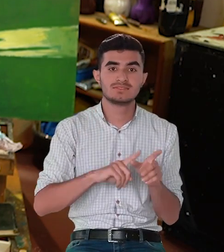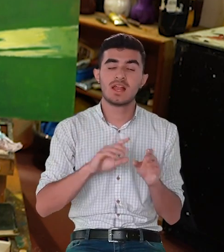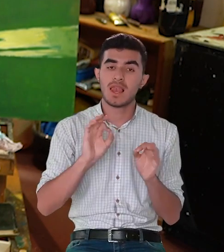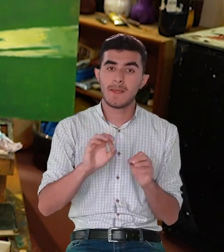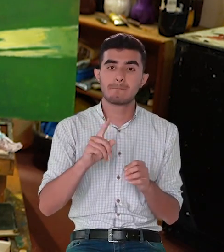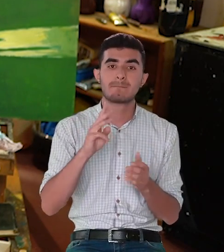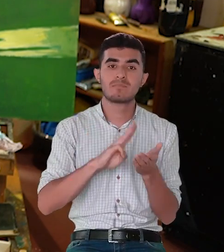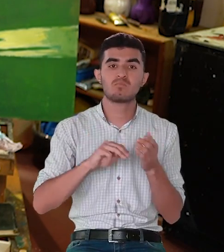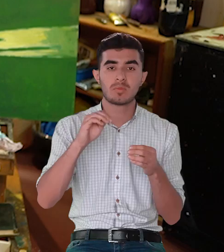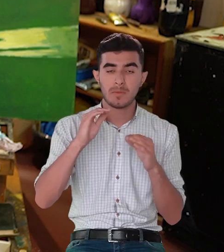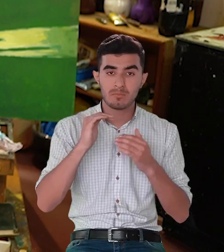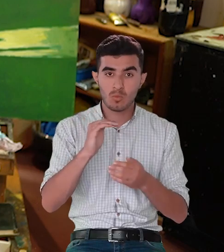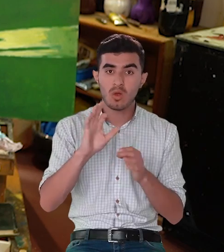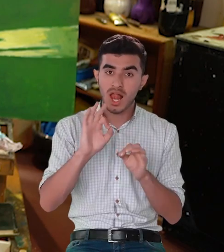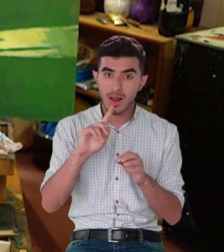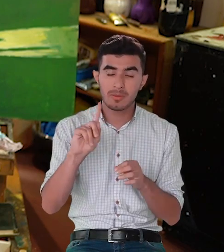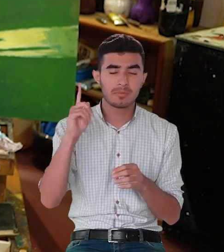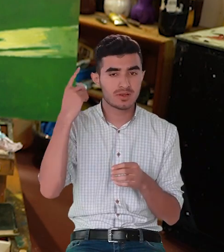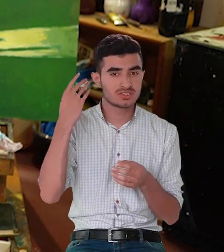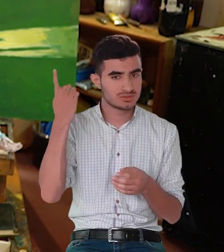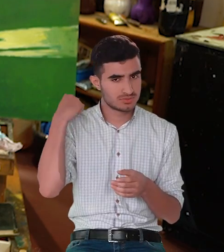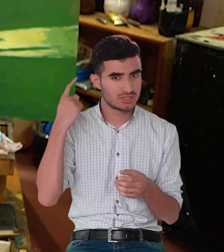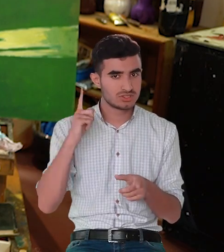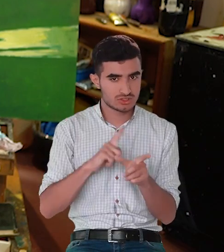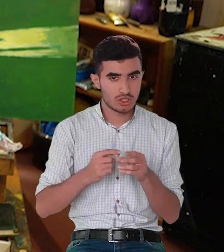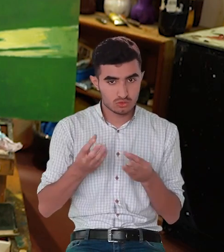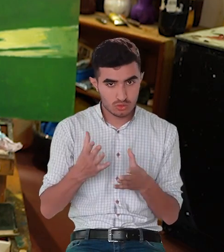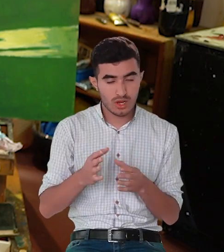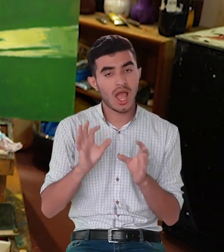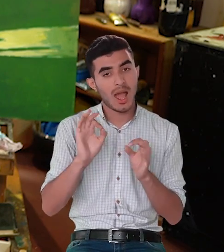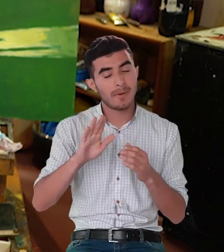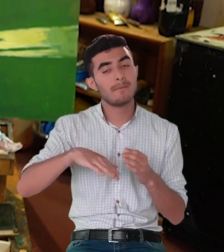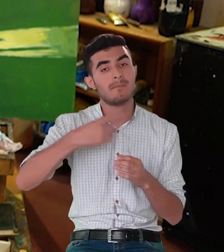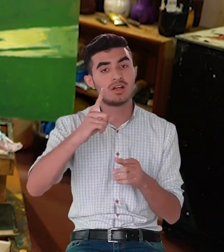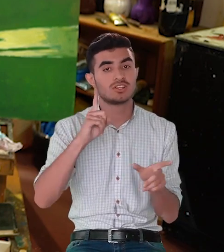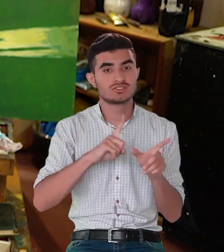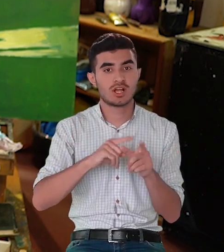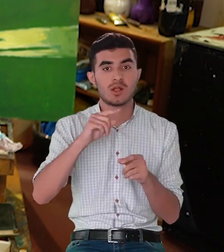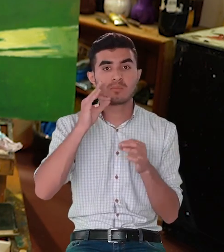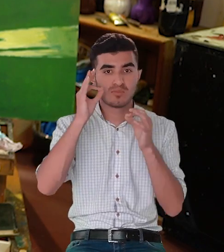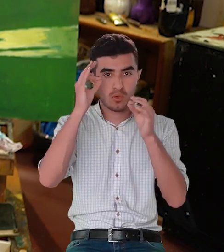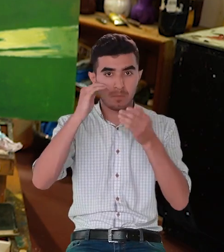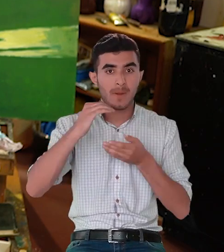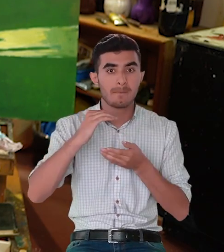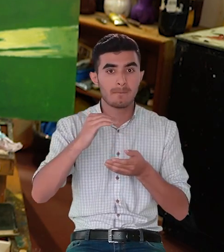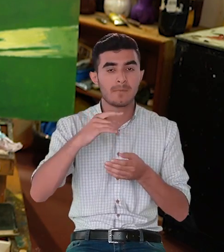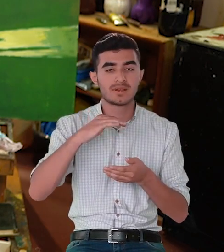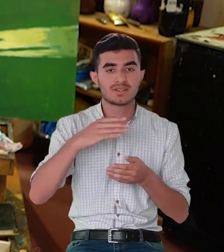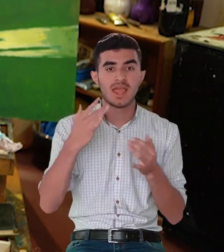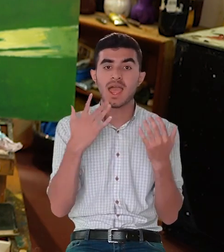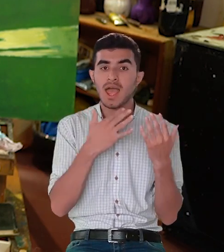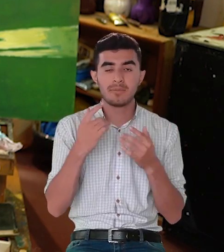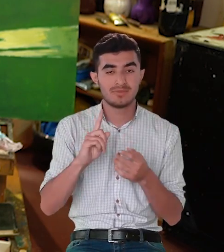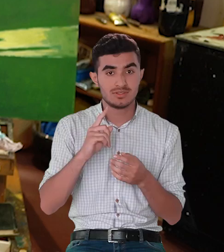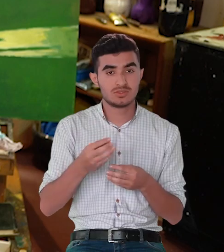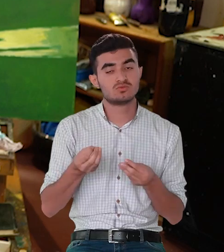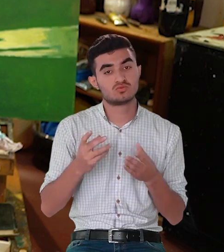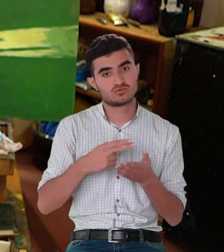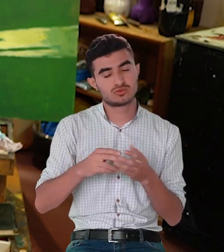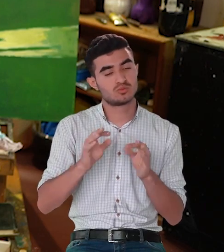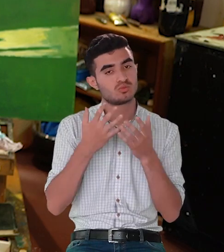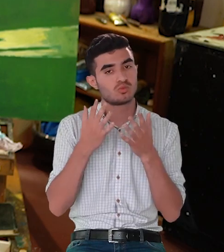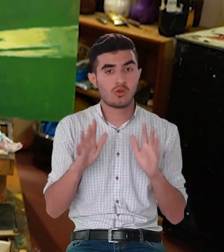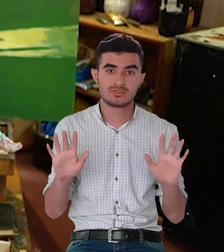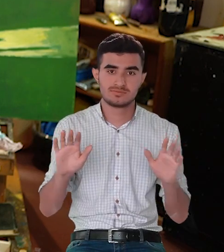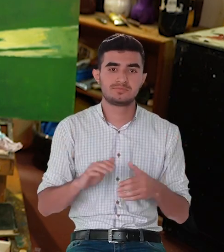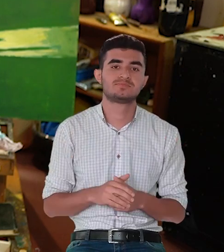ہے، وہ تو تھا، لیکن پینٹ کرنا بڑا مشکل تھا۔ اور فائنلی 1 سال کے بعد وہ شب معراج کی رات